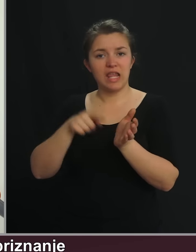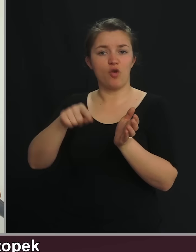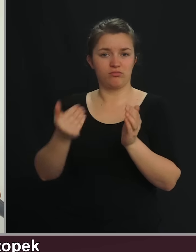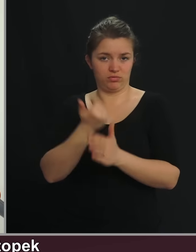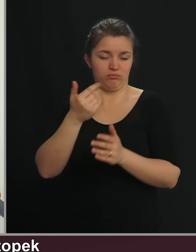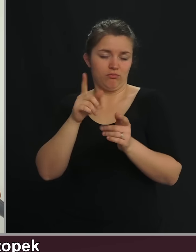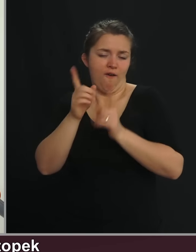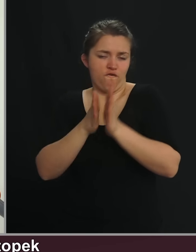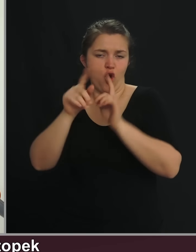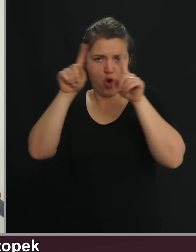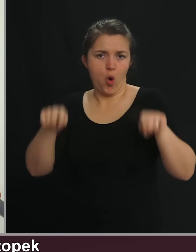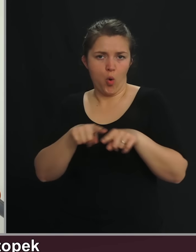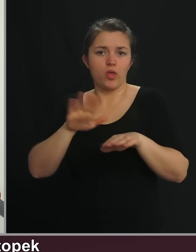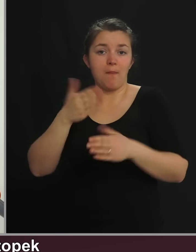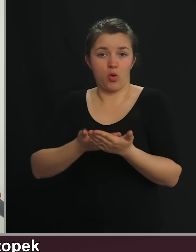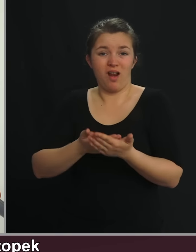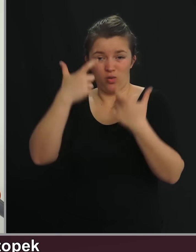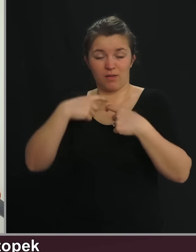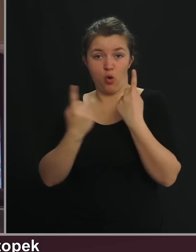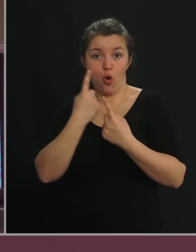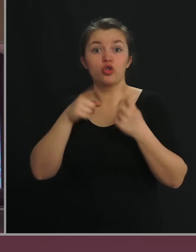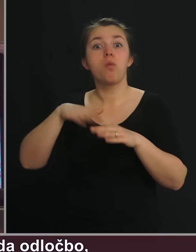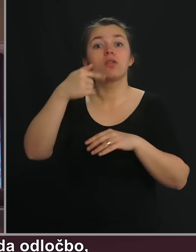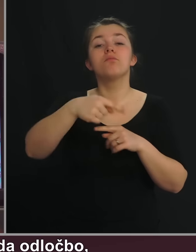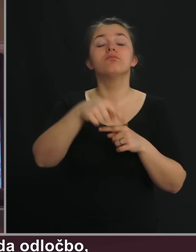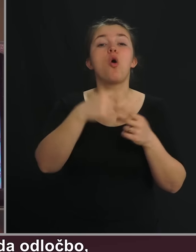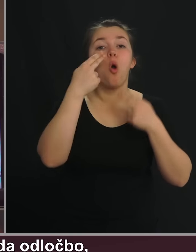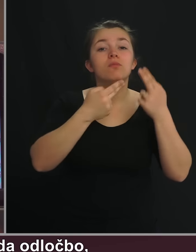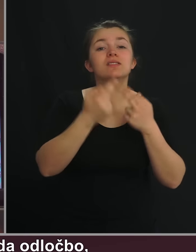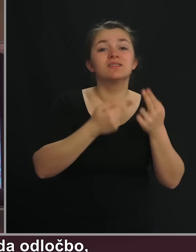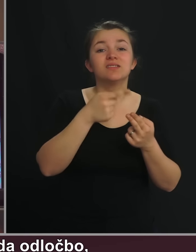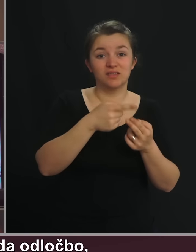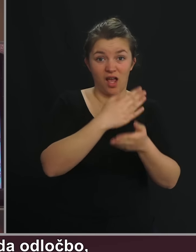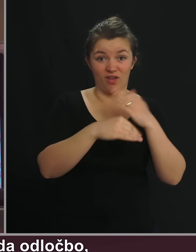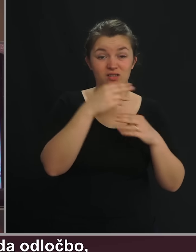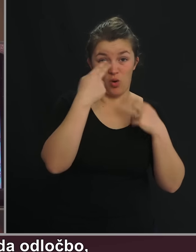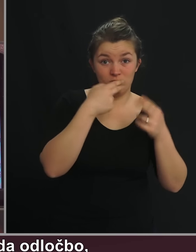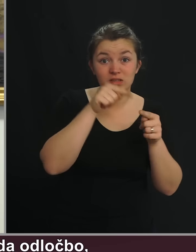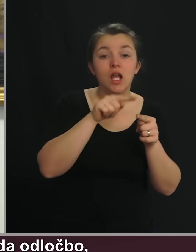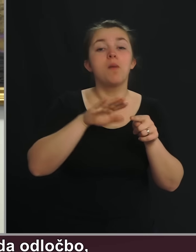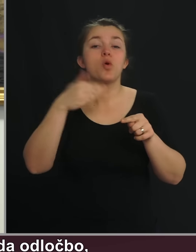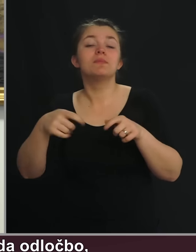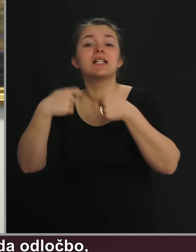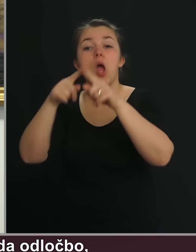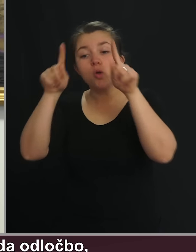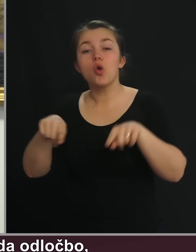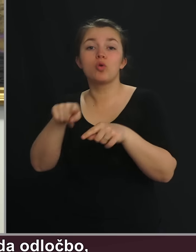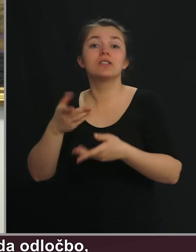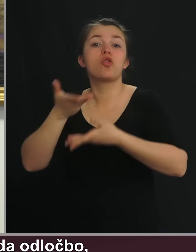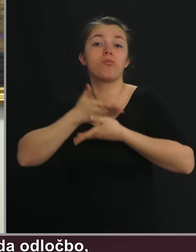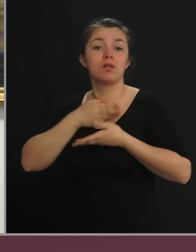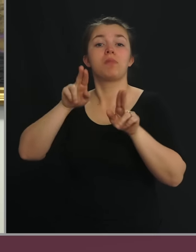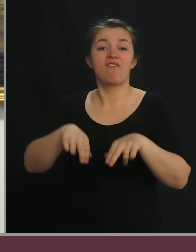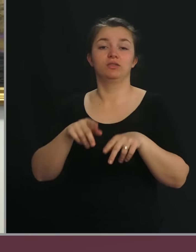osebnih okoliščin in takrat se začne postopek pred invalidsko komisijo, kjer se preveri in se potem izda odločba, s katero se prizna pravica do